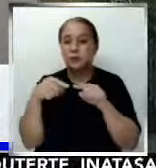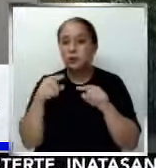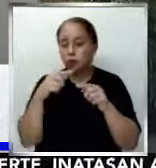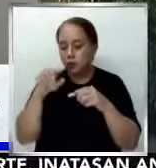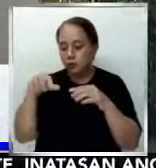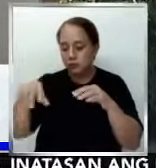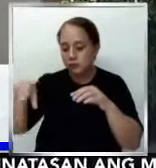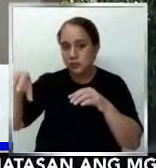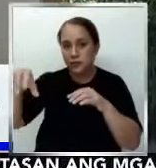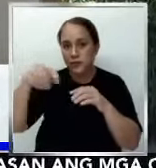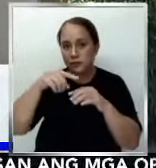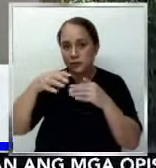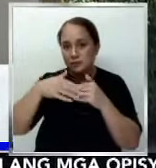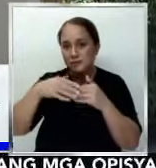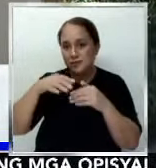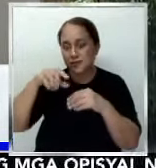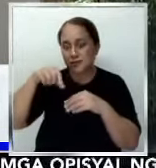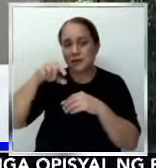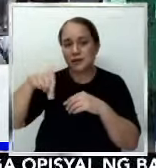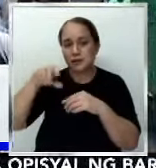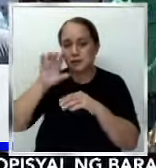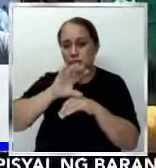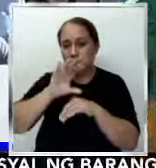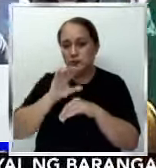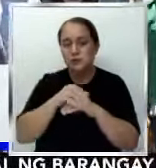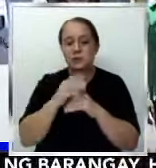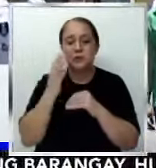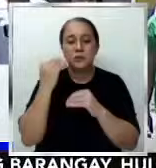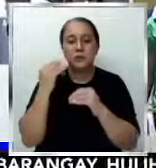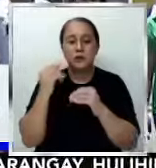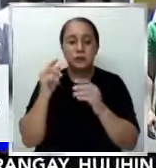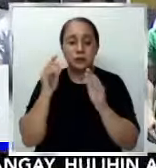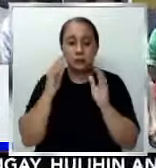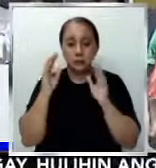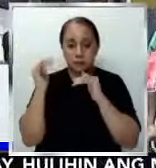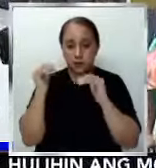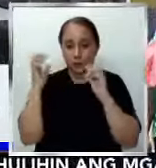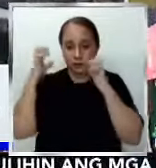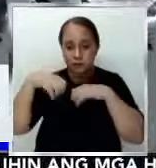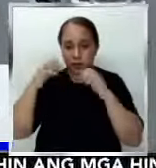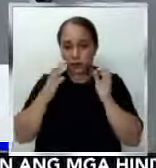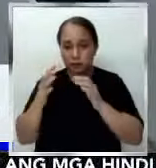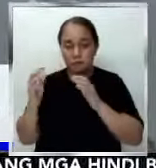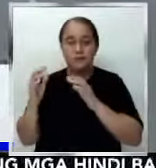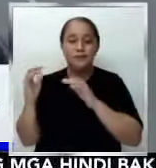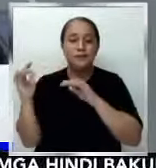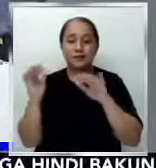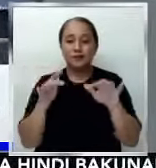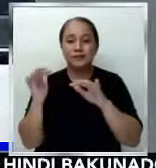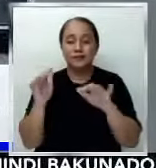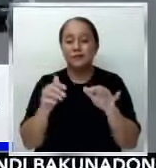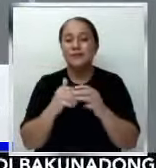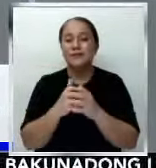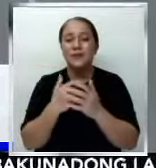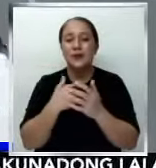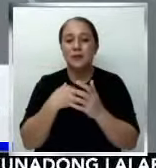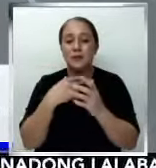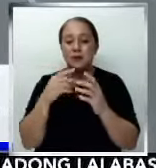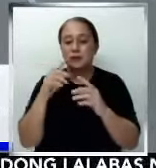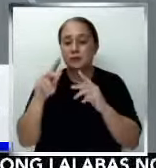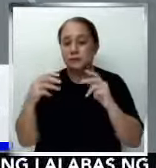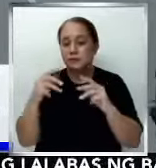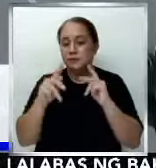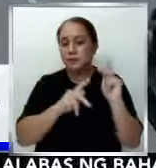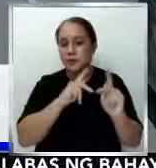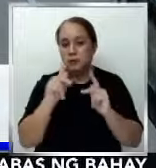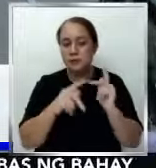ito ng January 7 dahil inaasahang daragsan na ang mga deboto para sa First Friday Mass ng bagong taon. May checkpoint sa